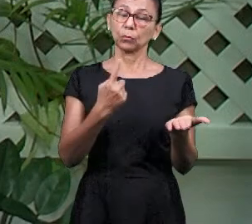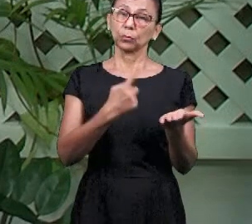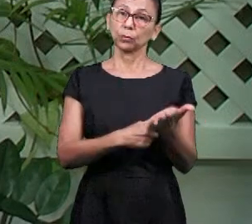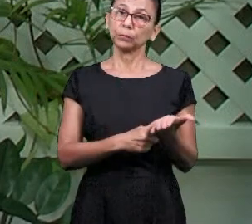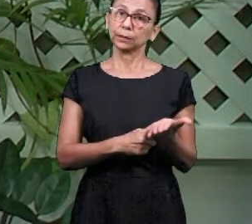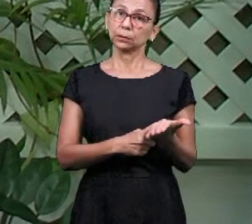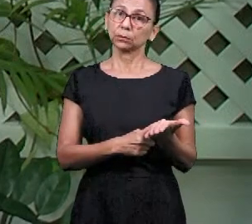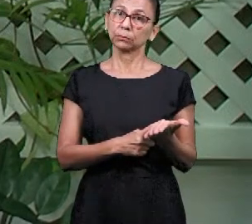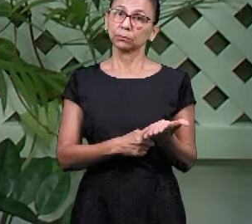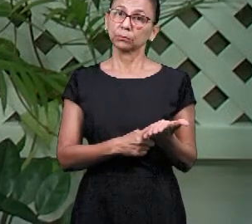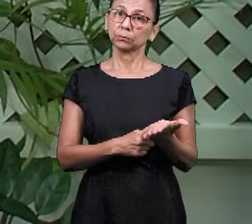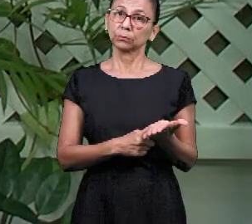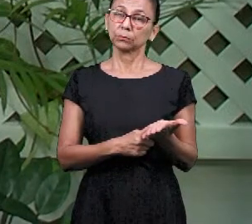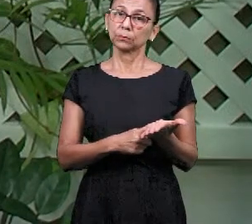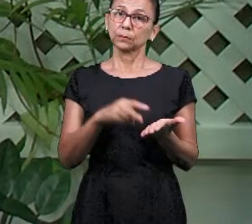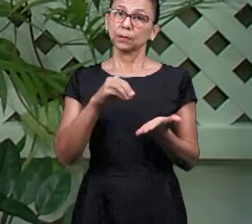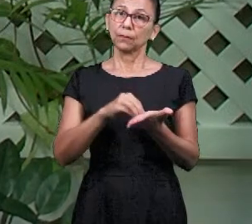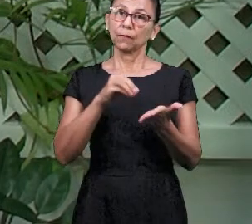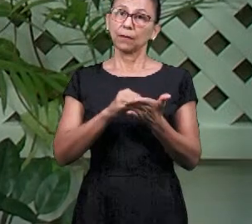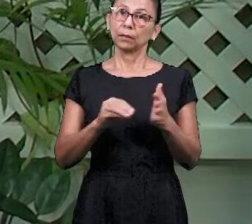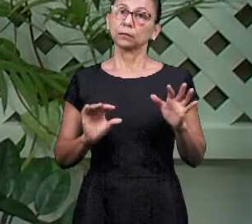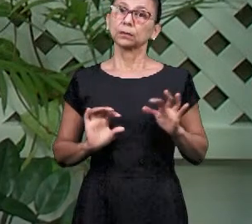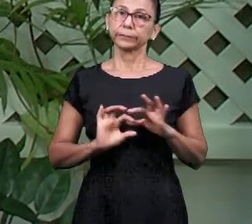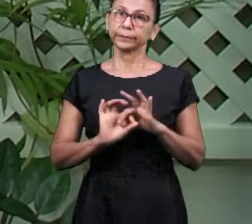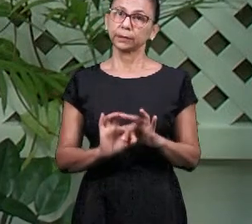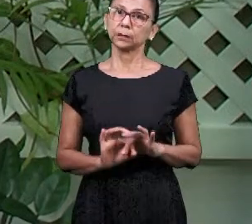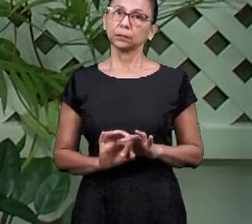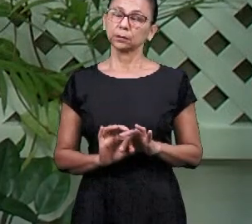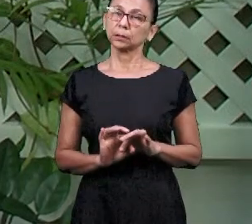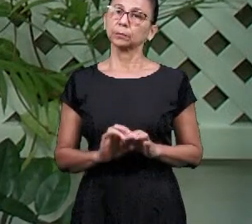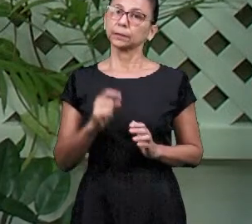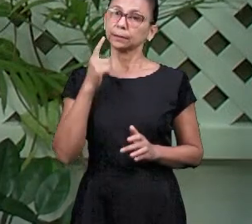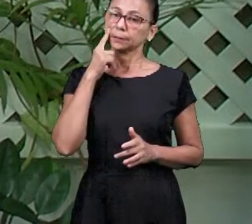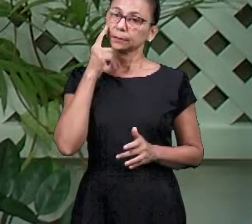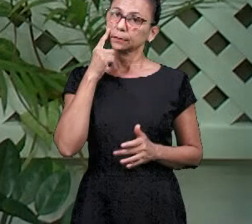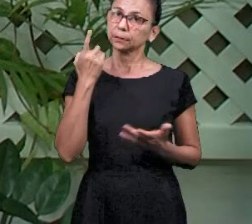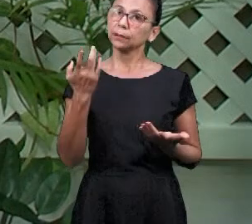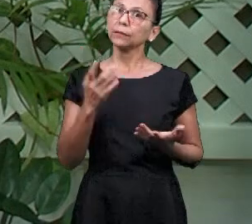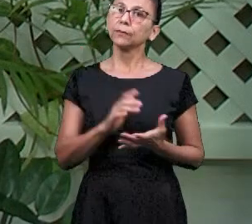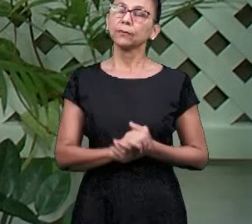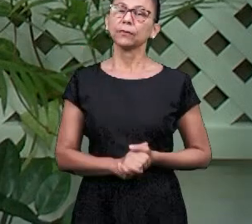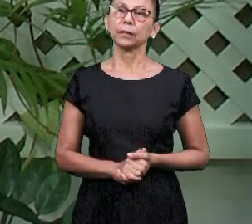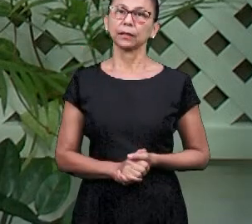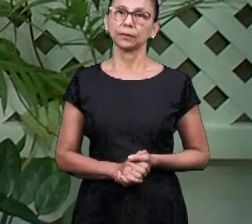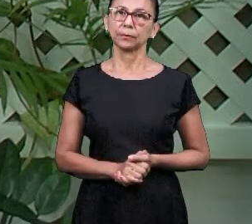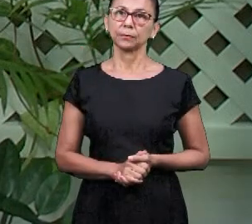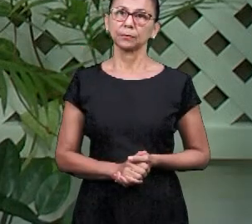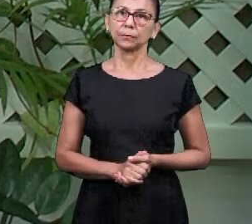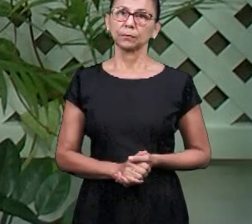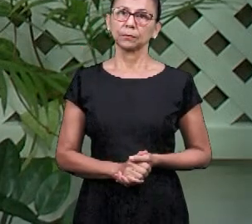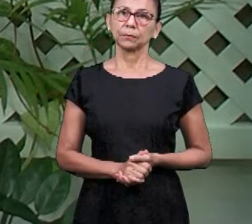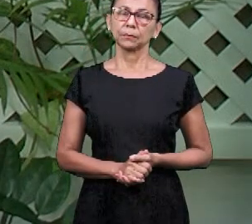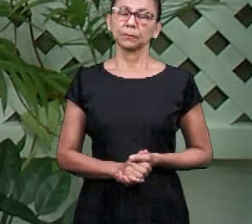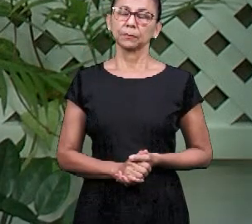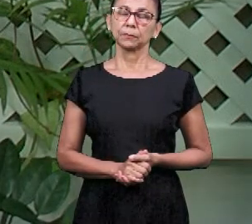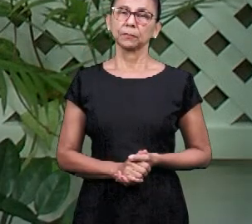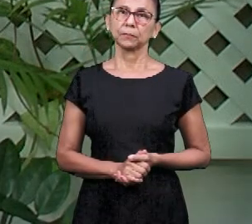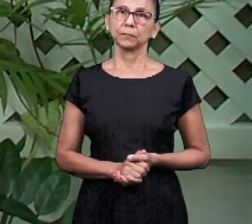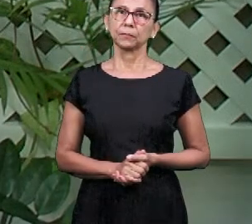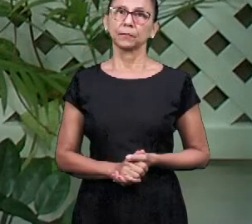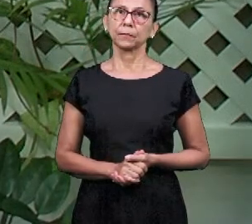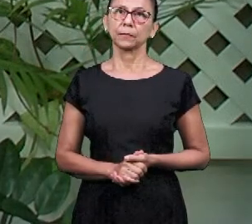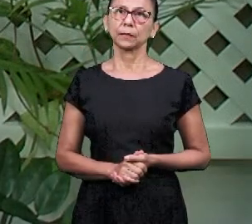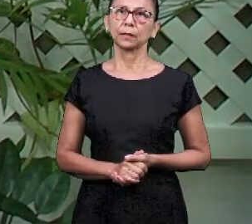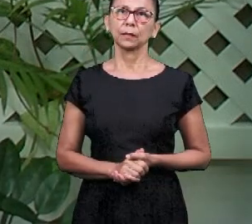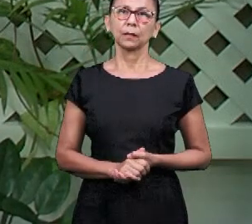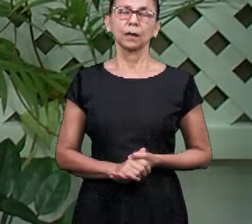Ils sont accommodés encore, quelques-uns. C'est naturel, personne ne sait pourquoi, la raison, mais je veux vous dire une chose. Les